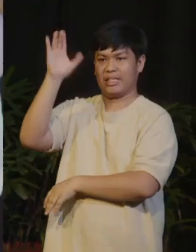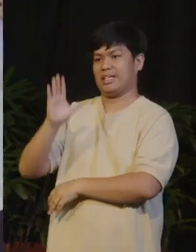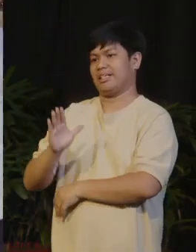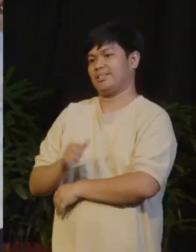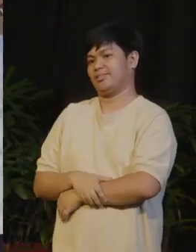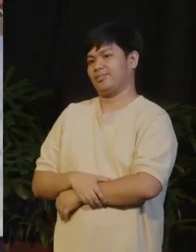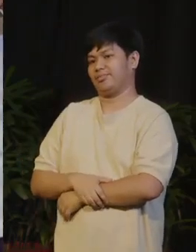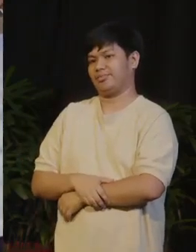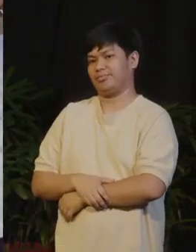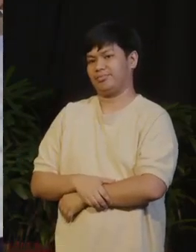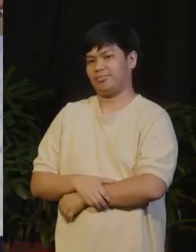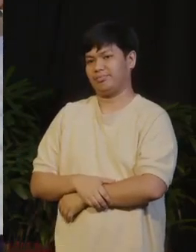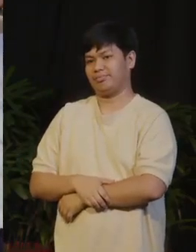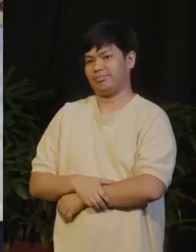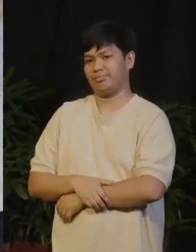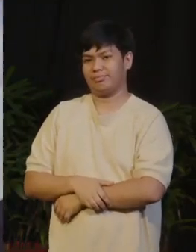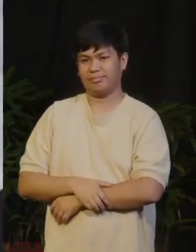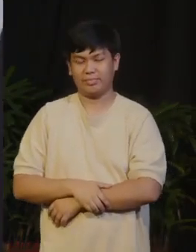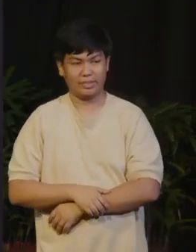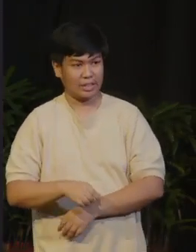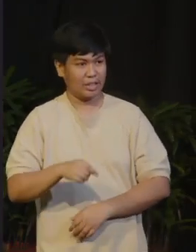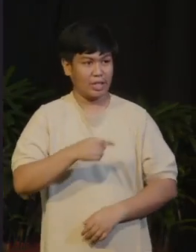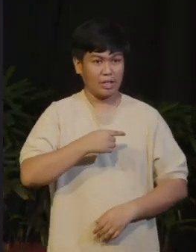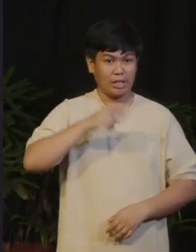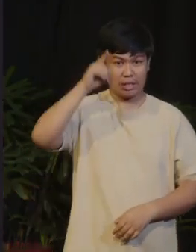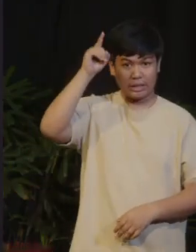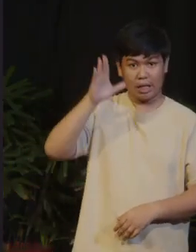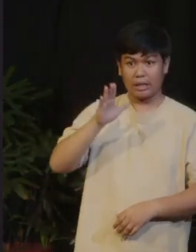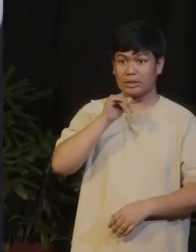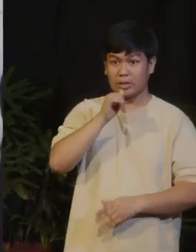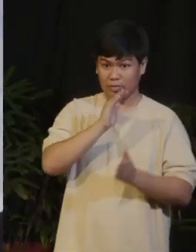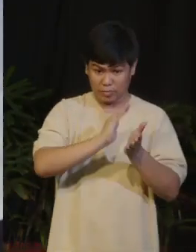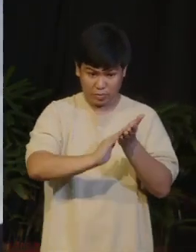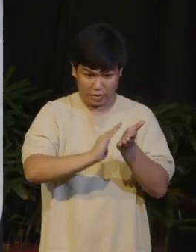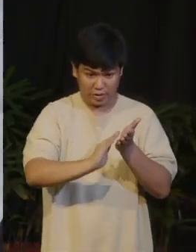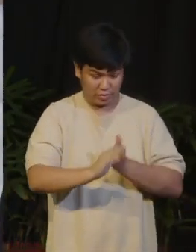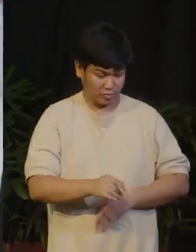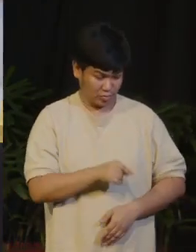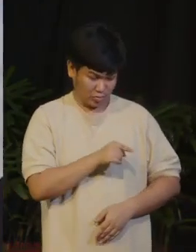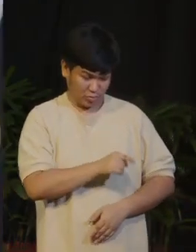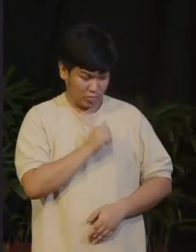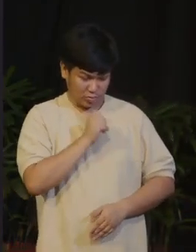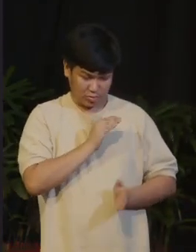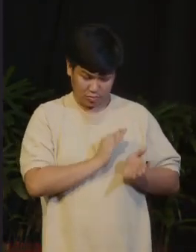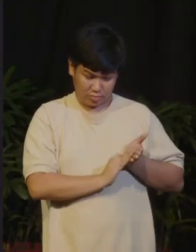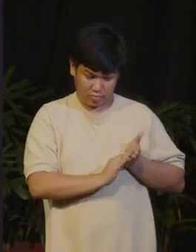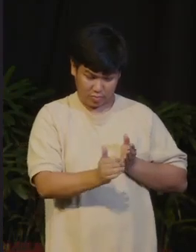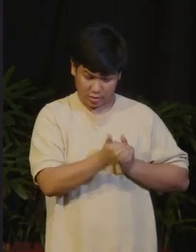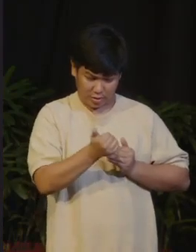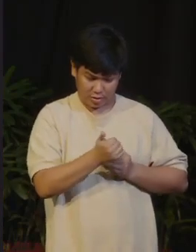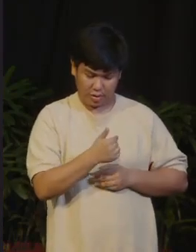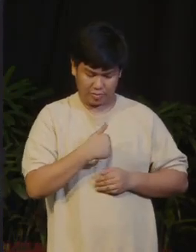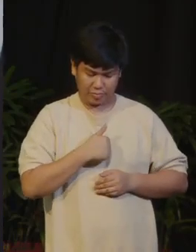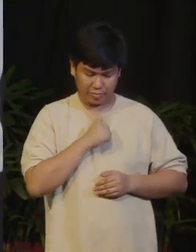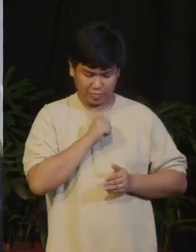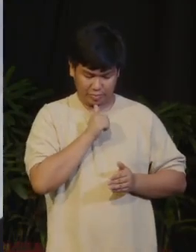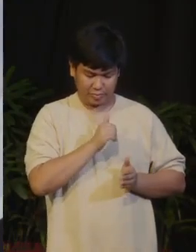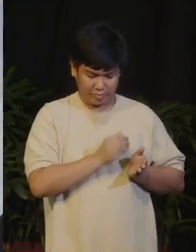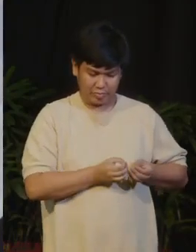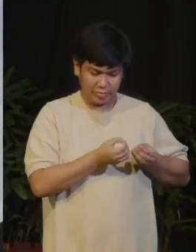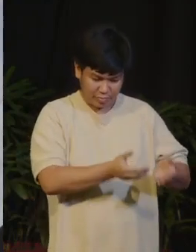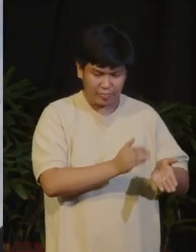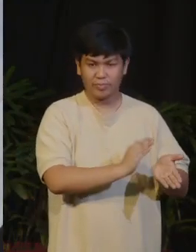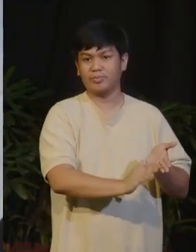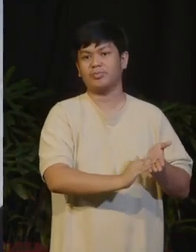ibig sabihin ni God, na hindi ko kayo pagtatawarin kung hindi kayo magpapatawad sa iba. Kasi ang hindi pagpapatawad